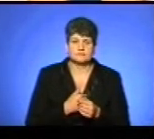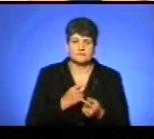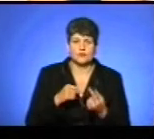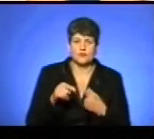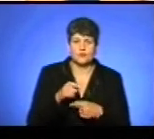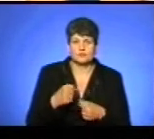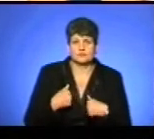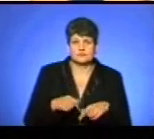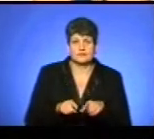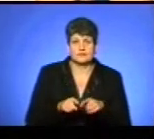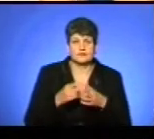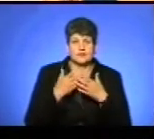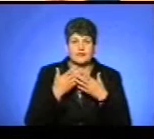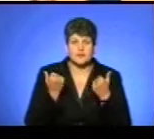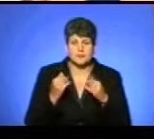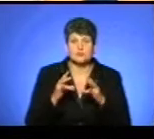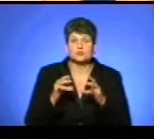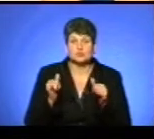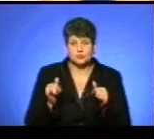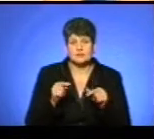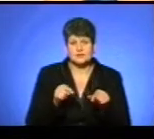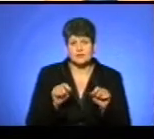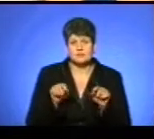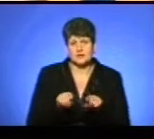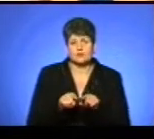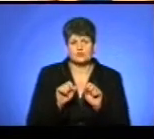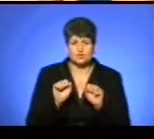як я, але немає. Ну, з ними теж можна знайти,